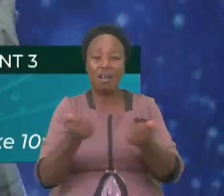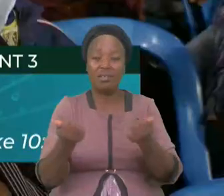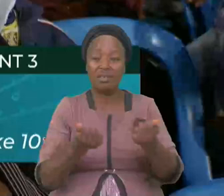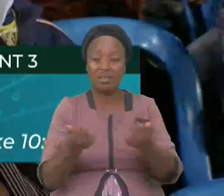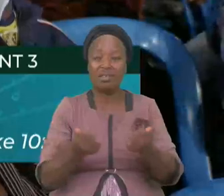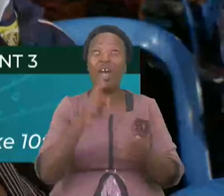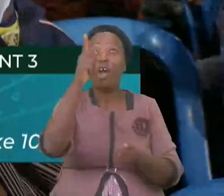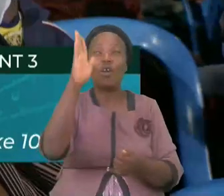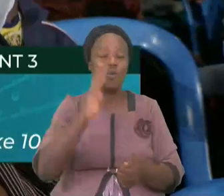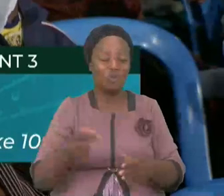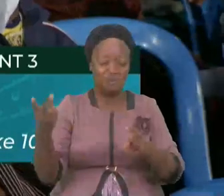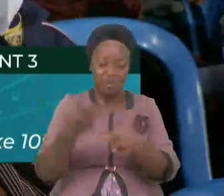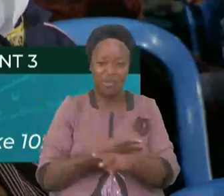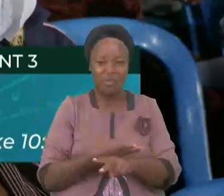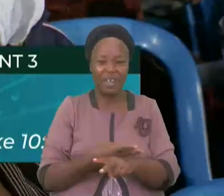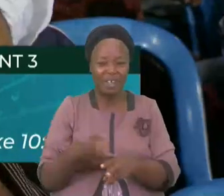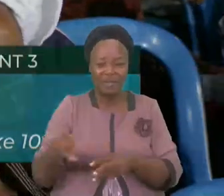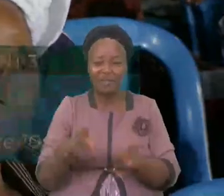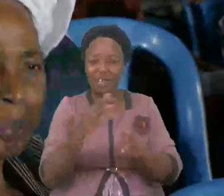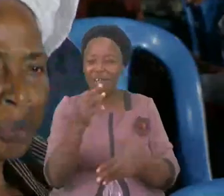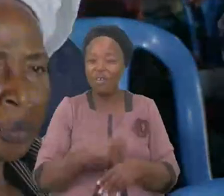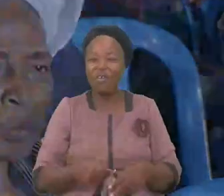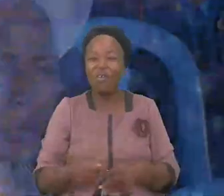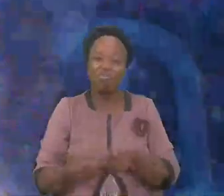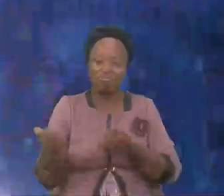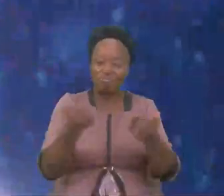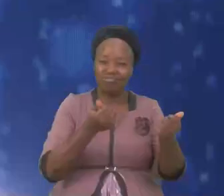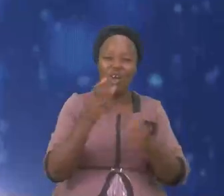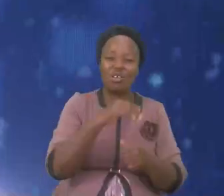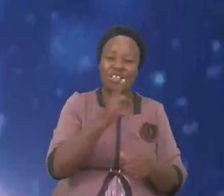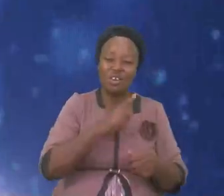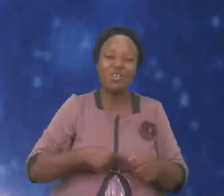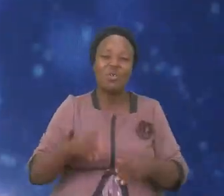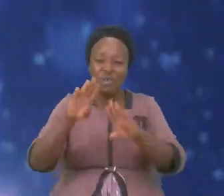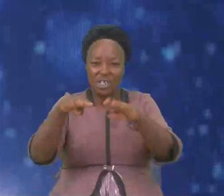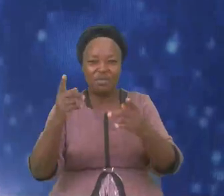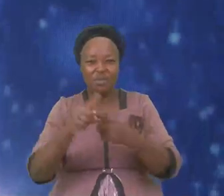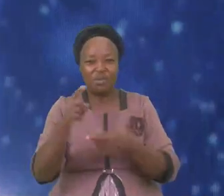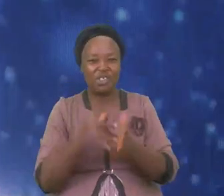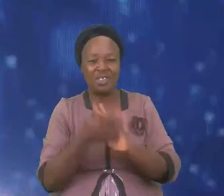multiplier les moyens de transportation, de transport, il va les multiplier.